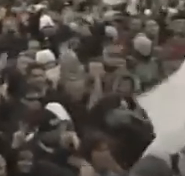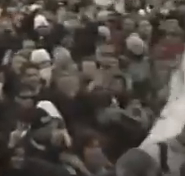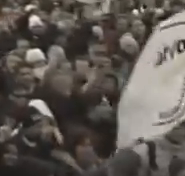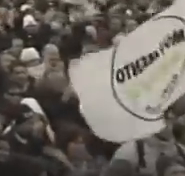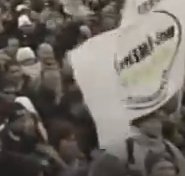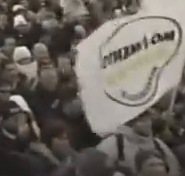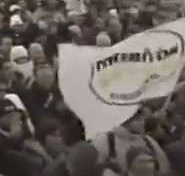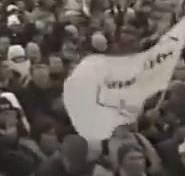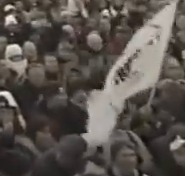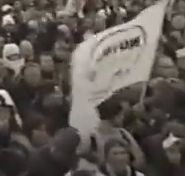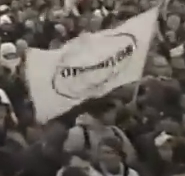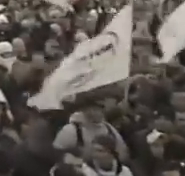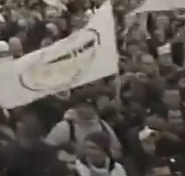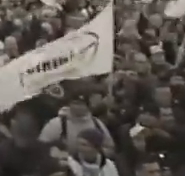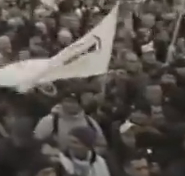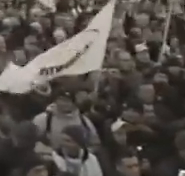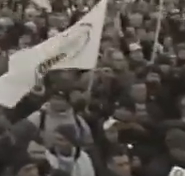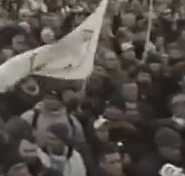Signori, veramente.